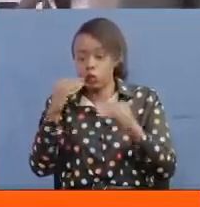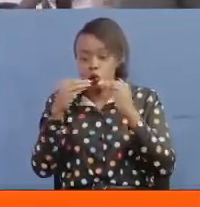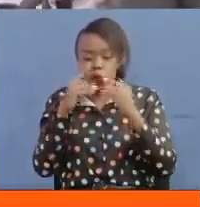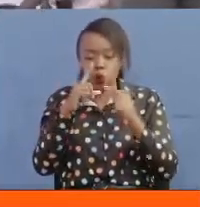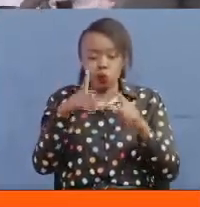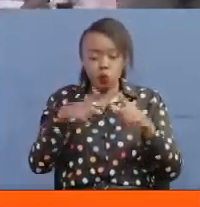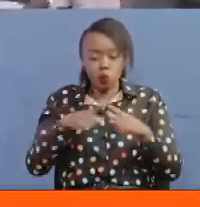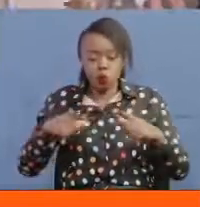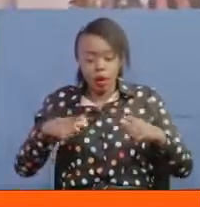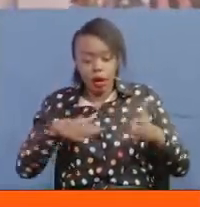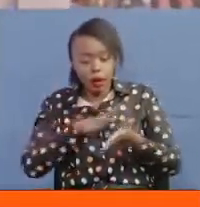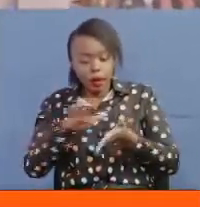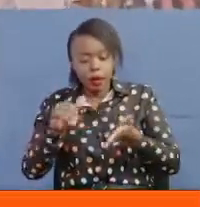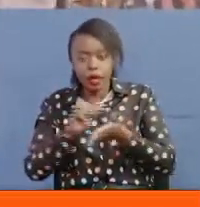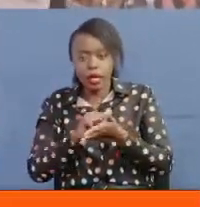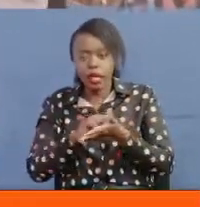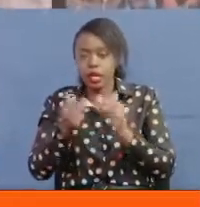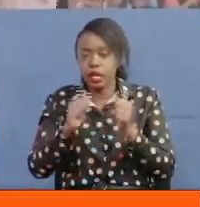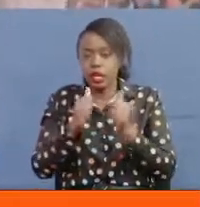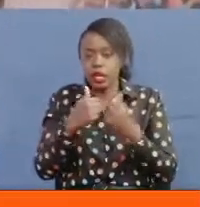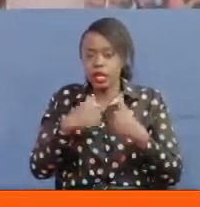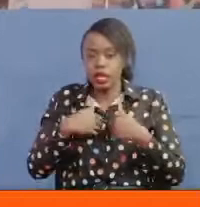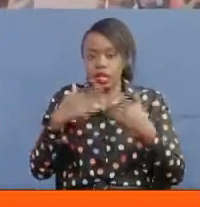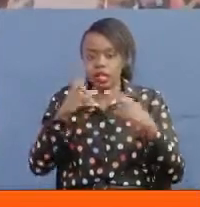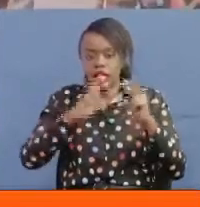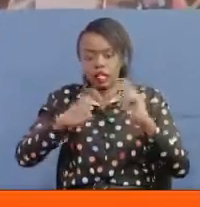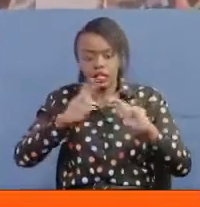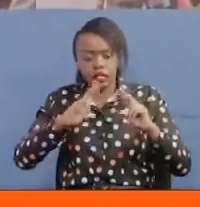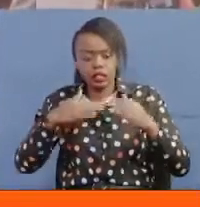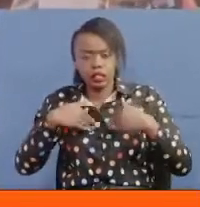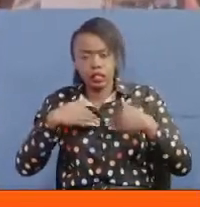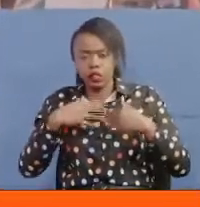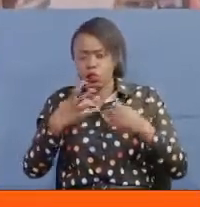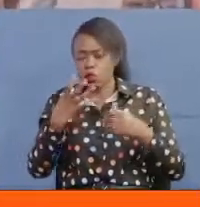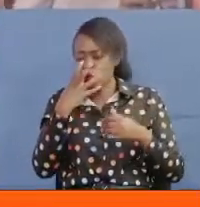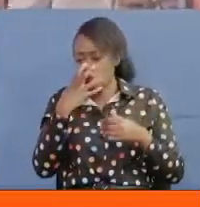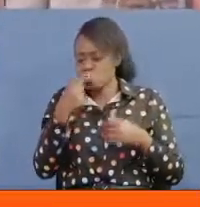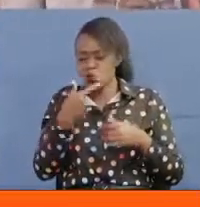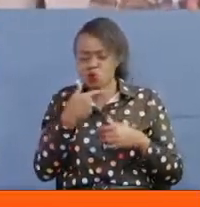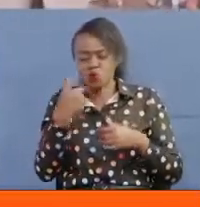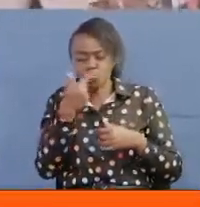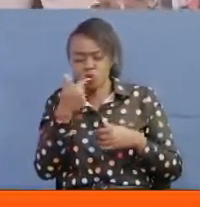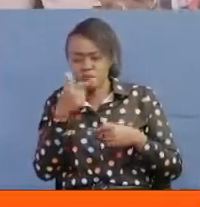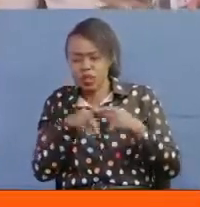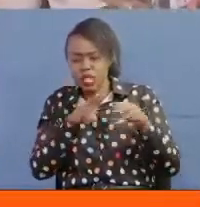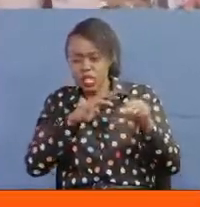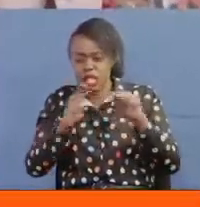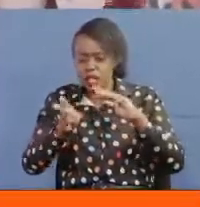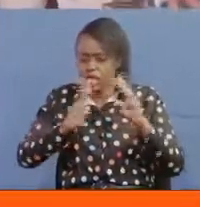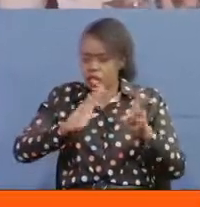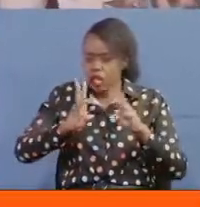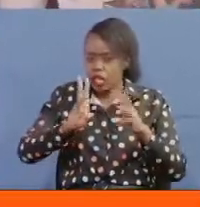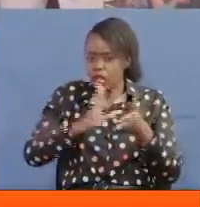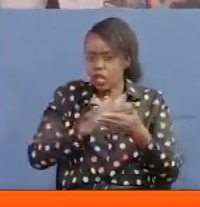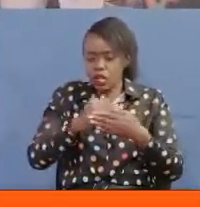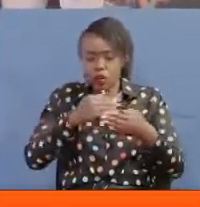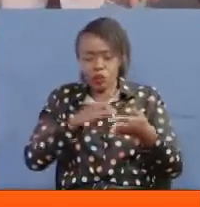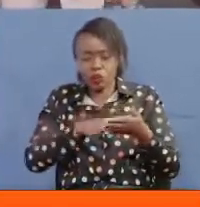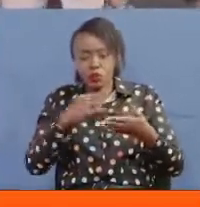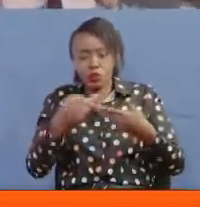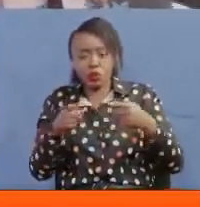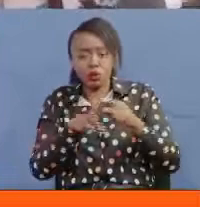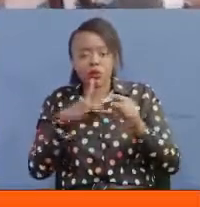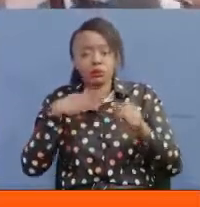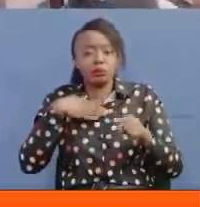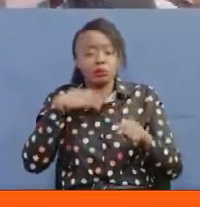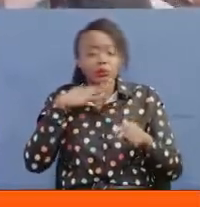moja eneo hilo. Ng'ombe hawa walionekana wakitoa povu mdomoni huku wakiumbayumba kabla ya kuanguka na kufariki.